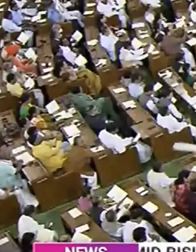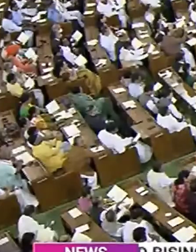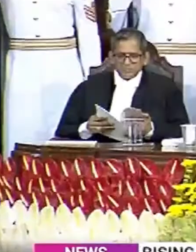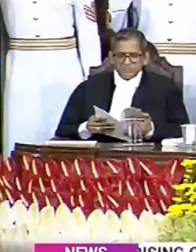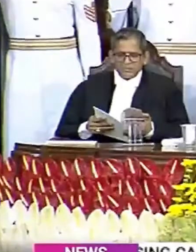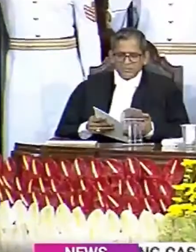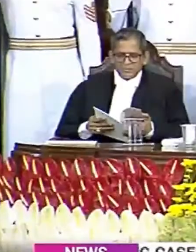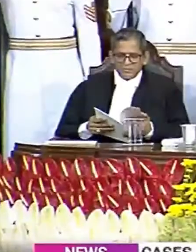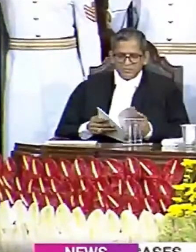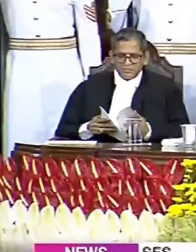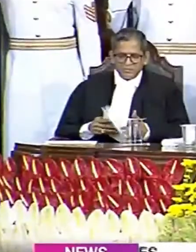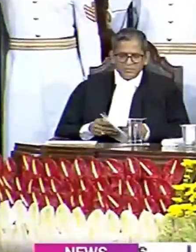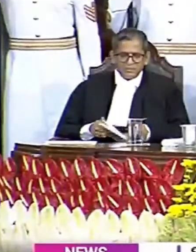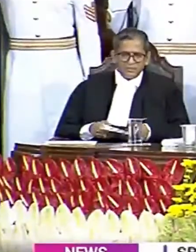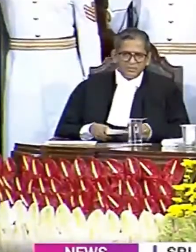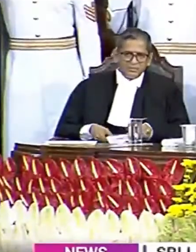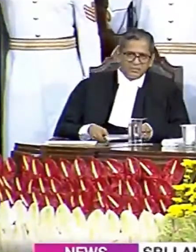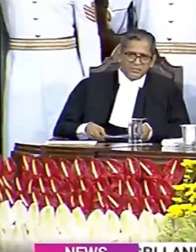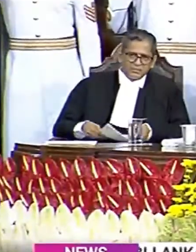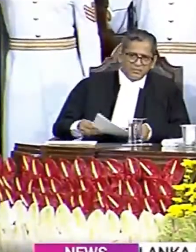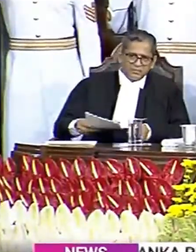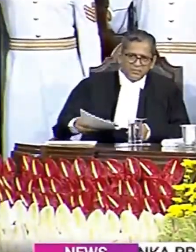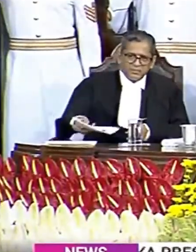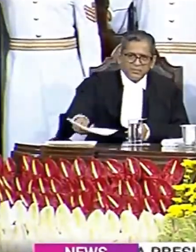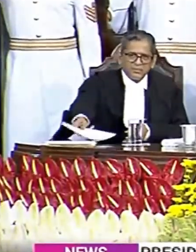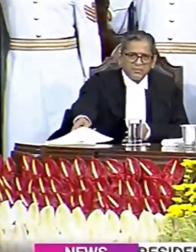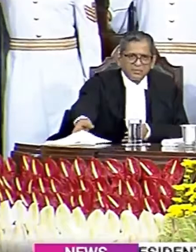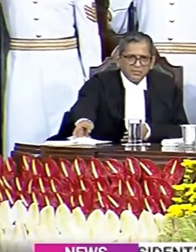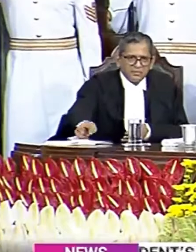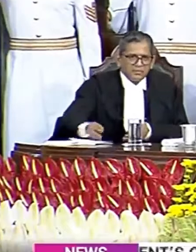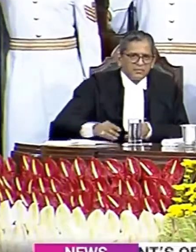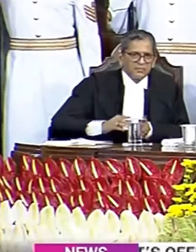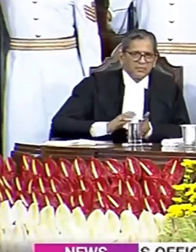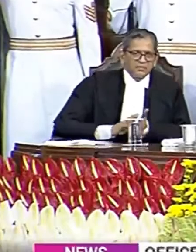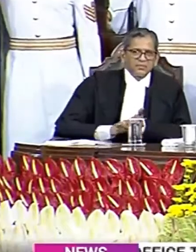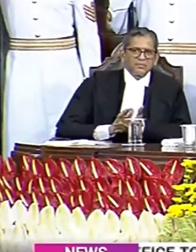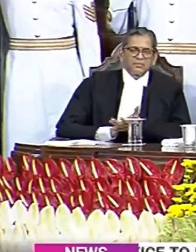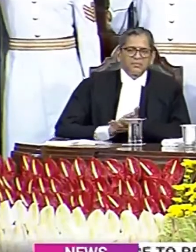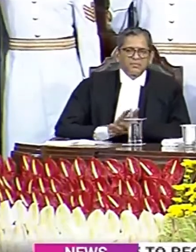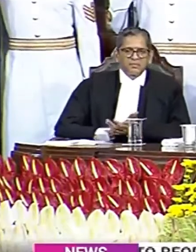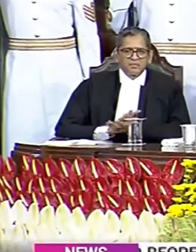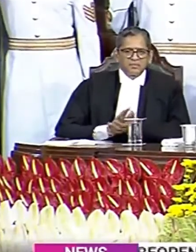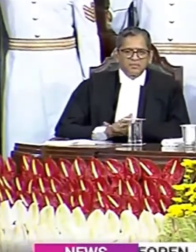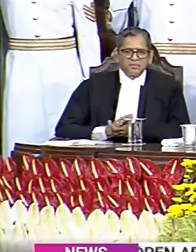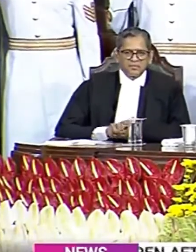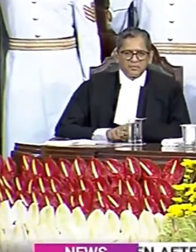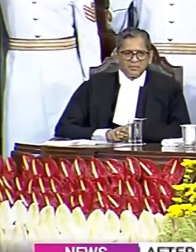विधानसभा सदस्यों का हार्दिक आभार व्यक्त करती हूँ।